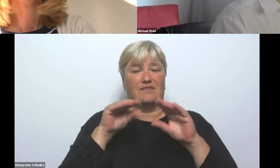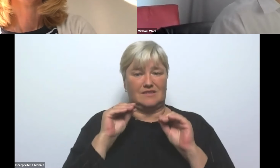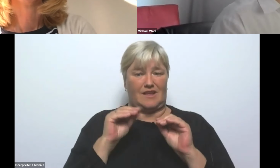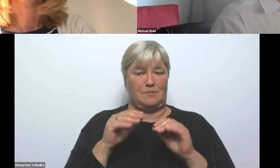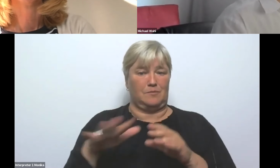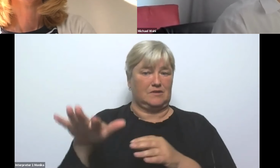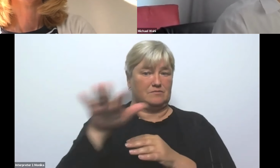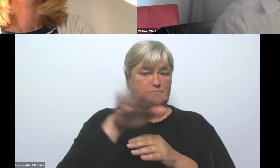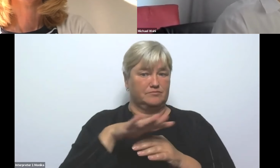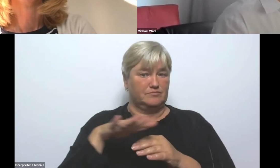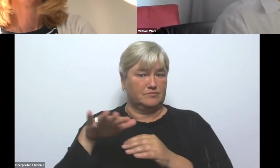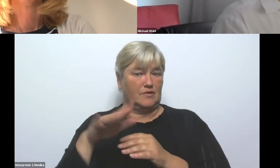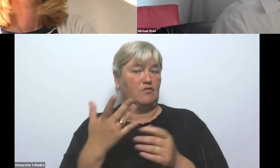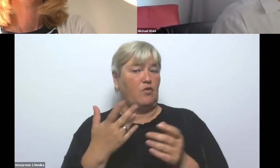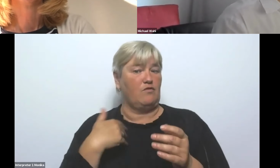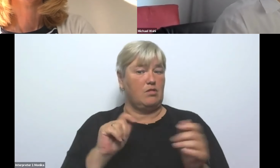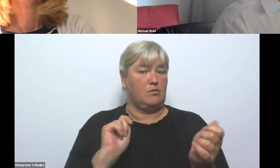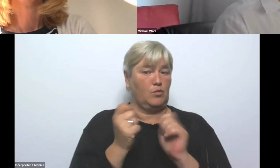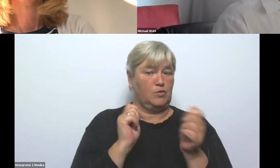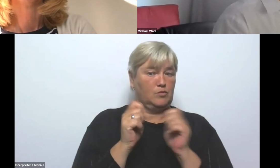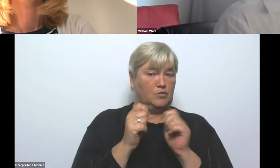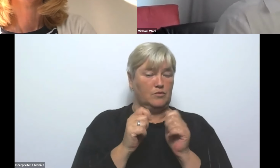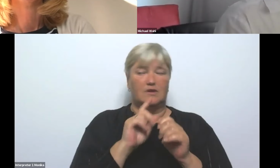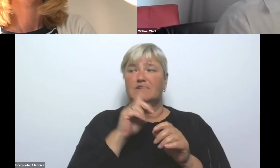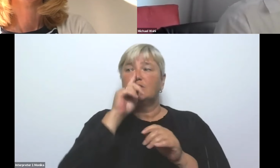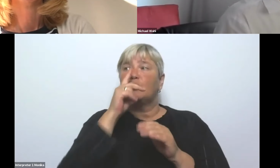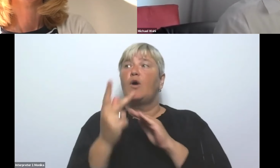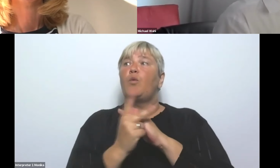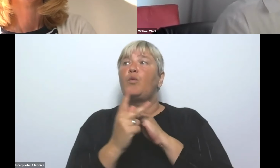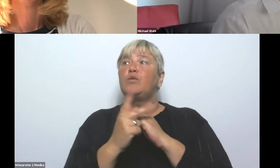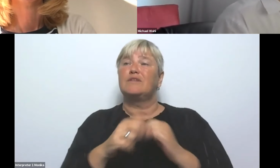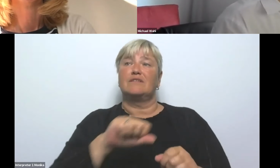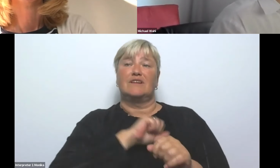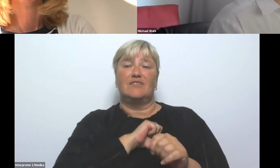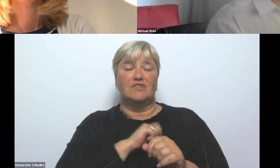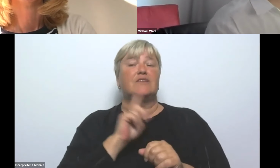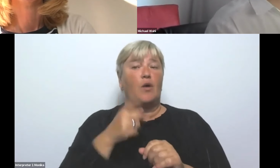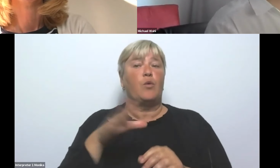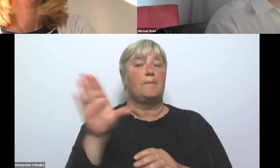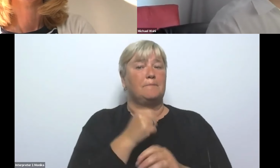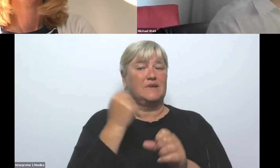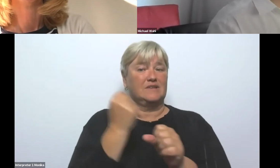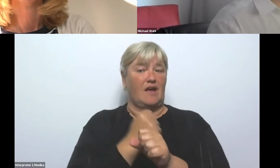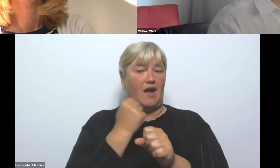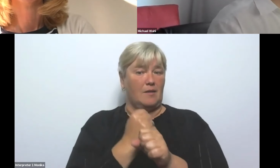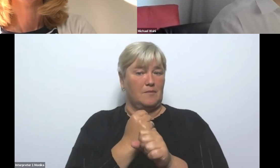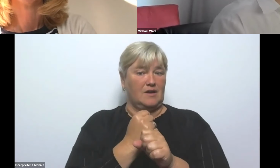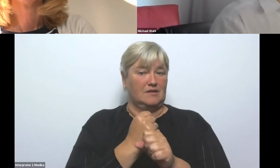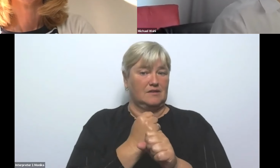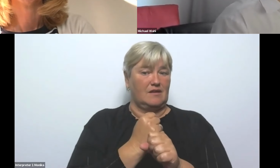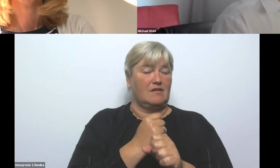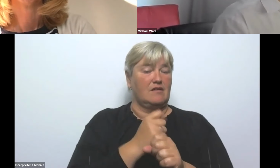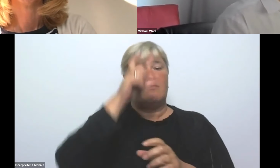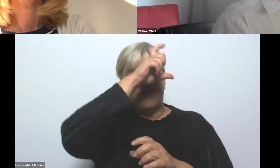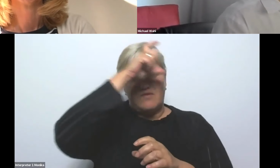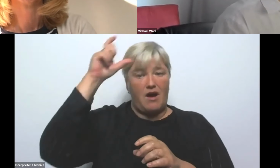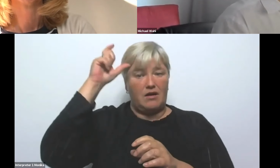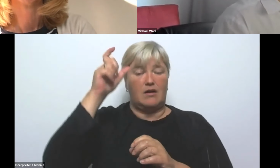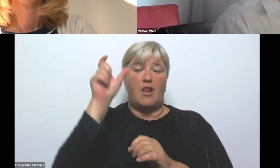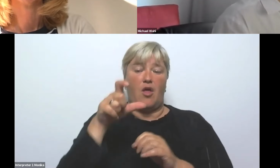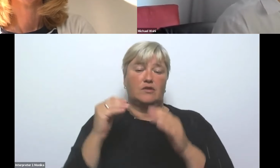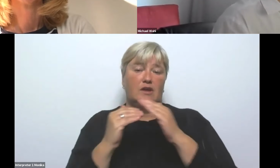sind, dass man nicht nur Kundinnen und Kunden gewinnt, sondern auch Mitarbeiter sozusagen vielleicht mit Expertise aufbauen kann und auch,